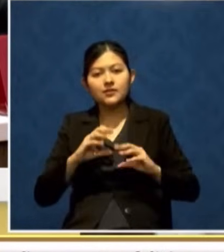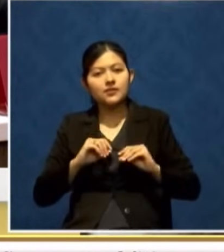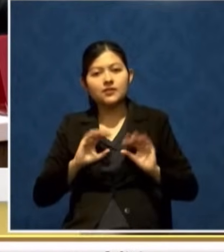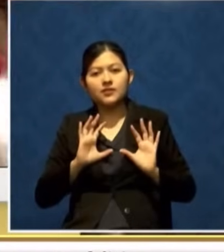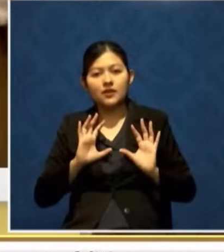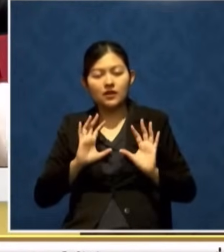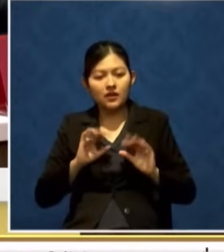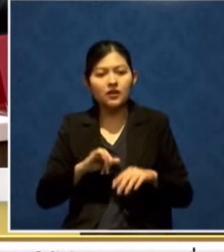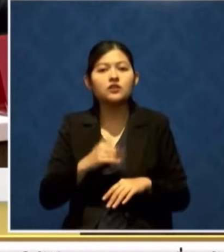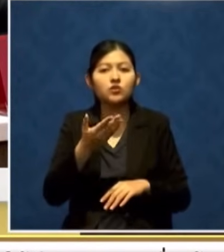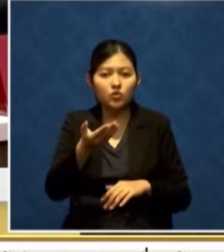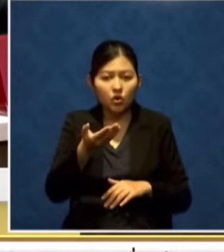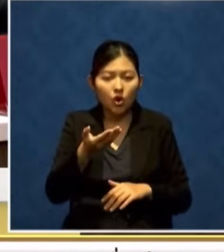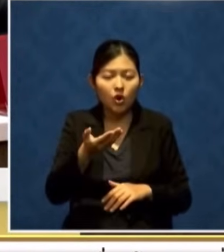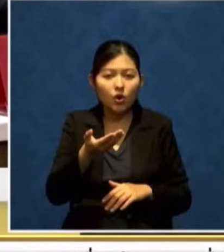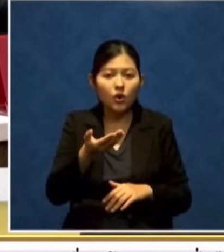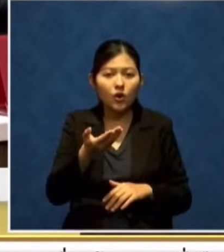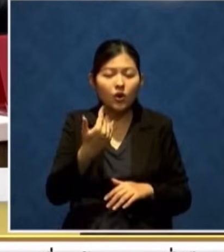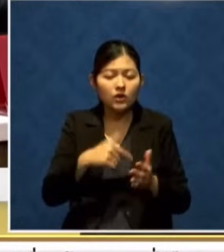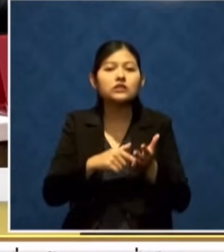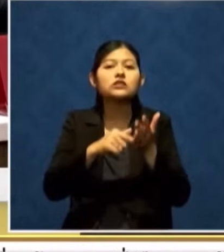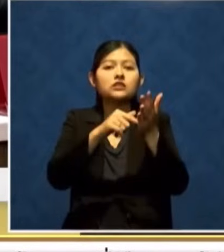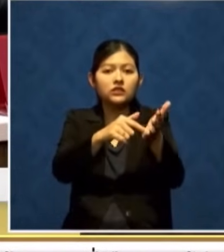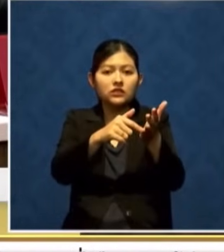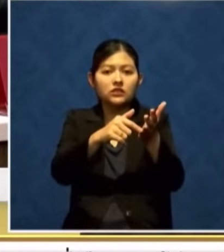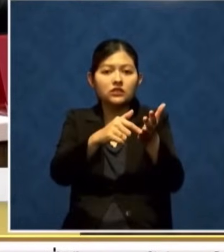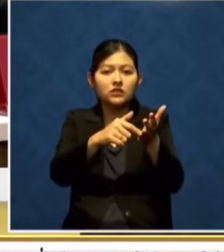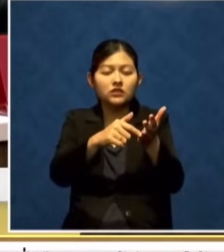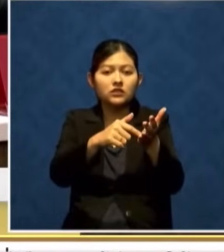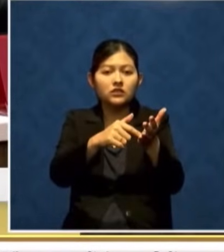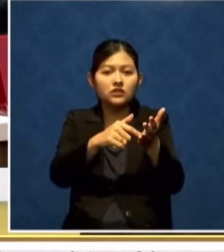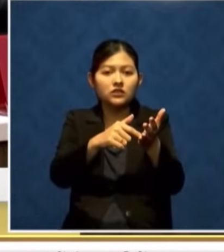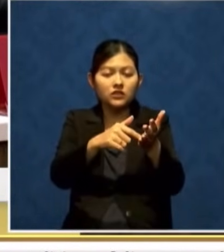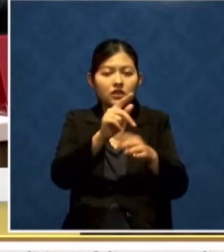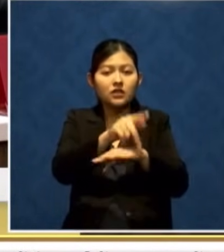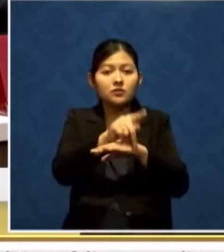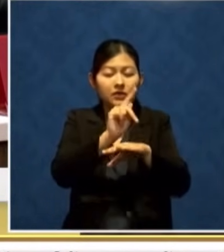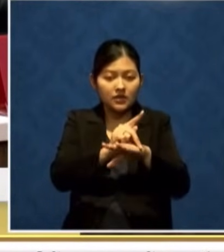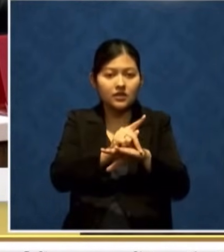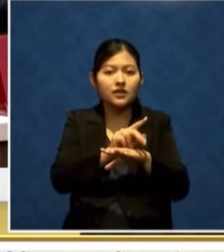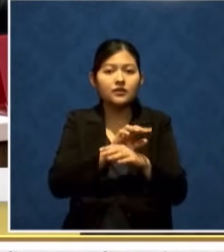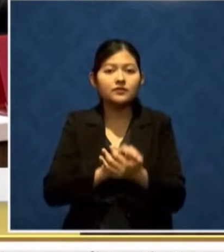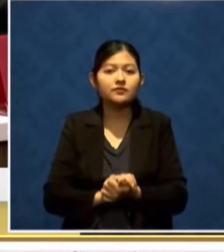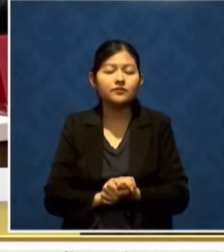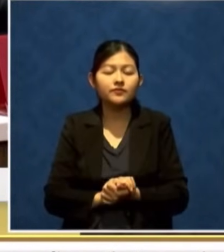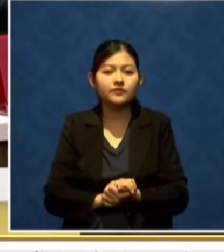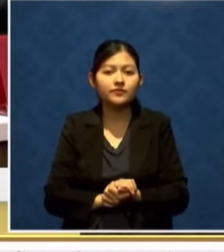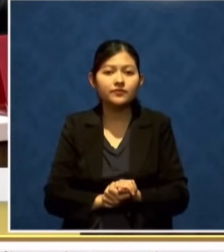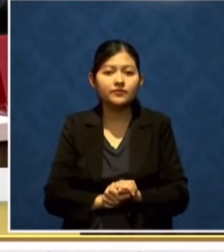จึงขออนุญาตที่จะยื่นญัตติโดยวาจาดังที่ท่านประทานได้กราบเรียนไป